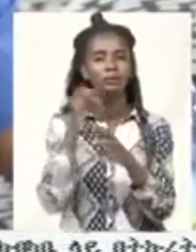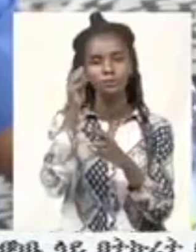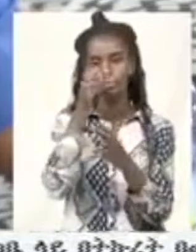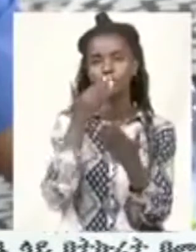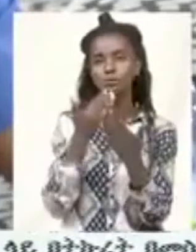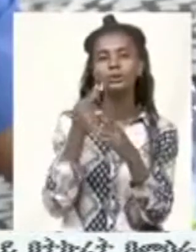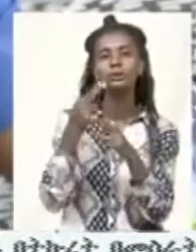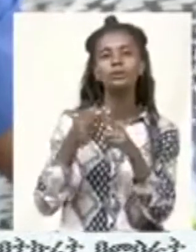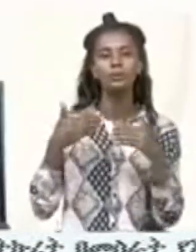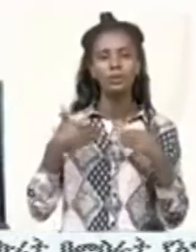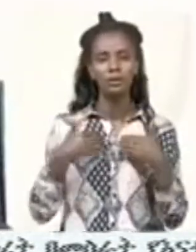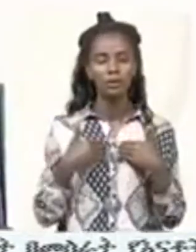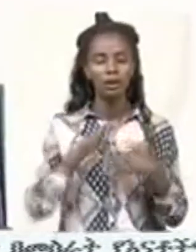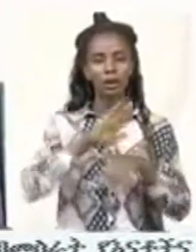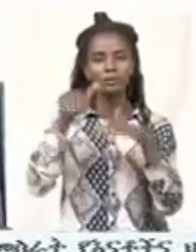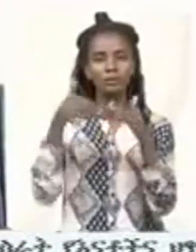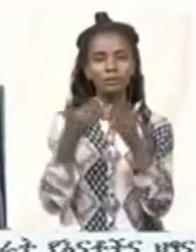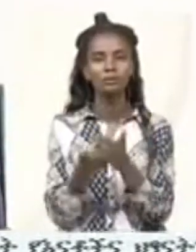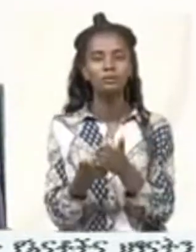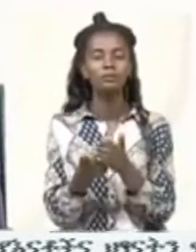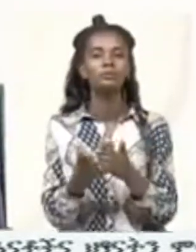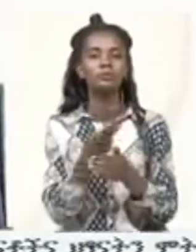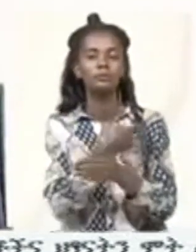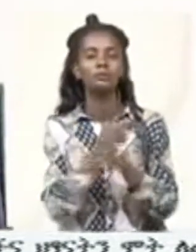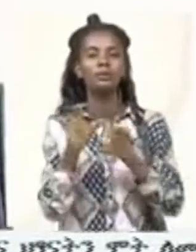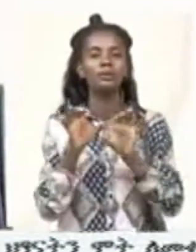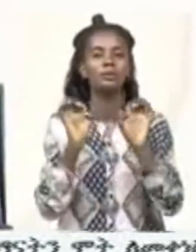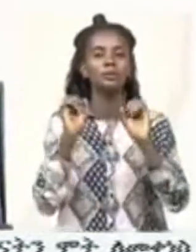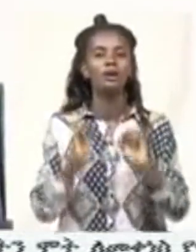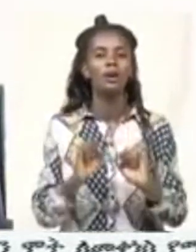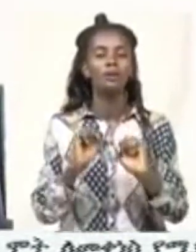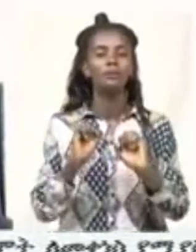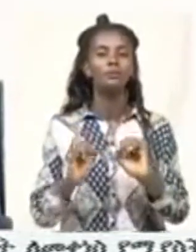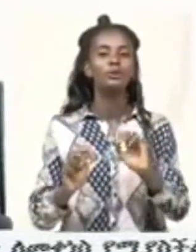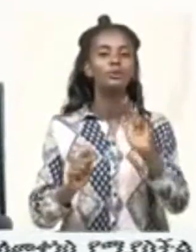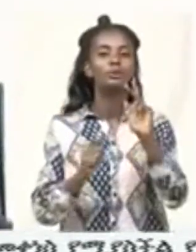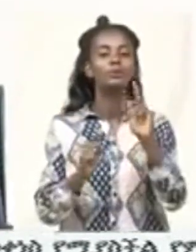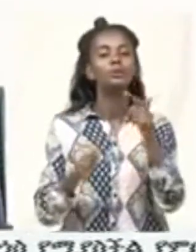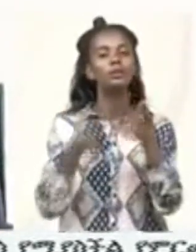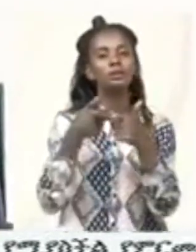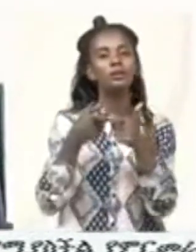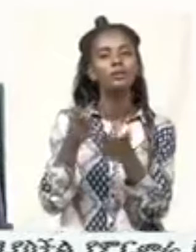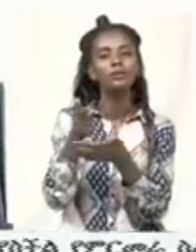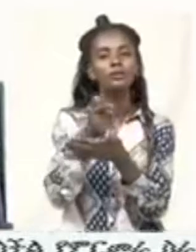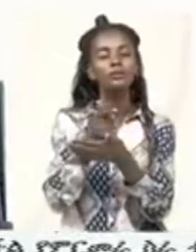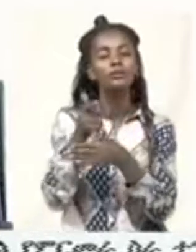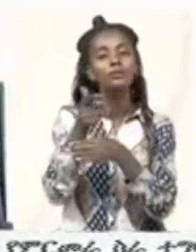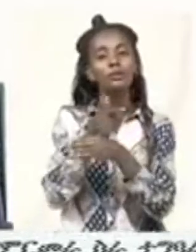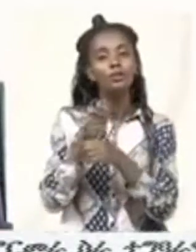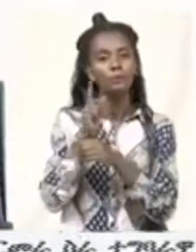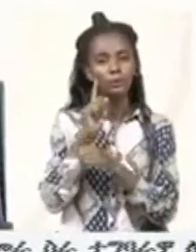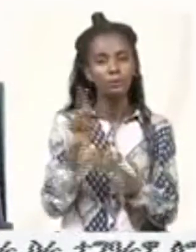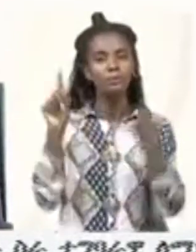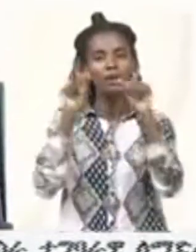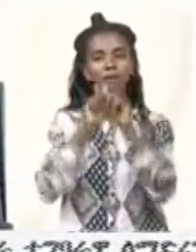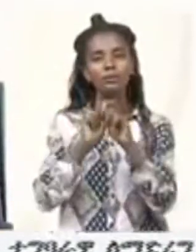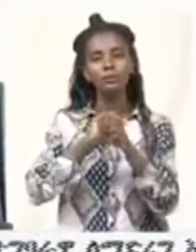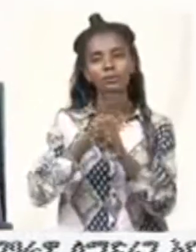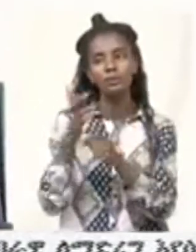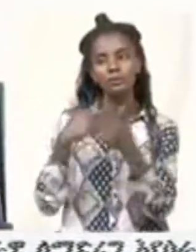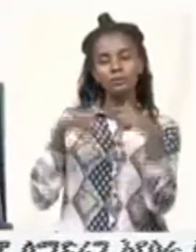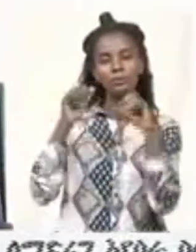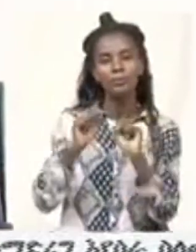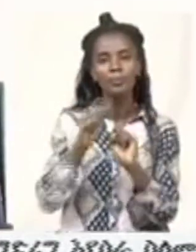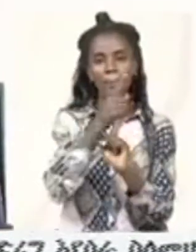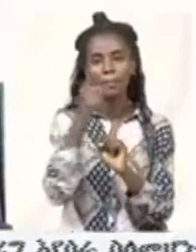አላት። ኢሚኒቲን በአጠቃላይ ቡስ ማድረግ መቻል አለብን። ሁለተኛው ደግሞ ዊዶን ነው። ምን አይነት ኮቪድ ሊመጣ እንደሚችል አናውቅም። አንዳንድ